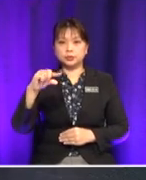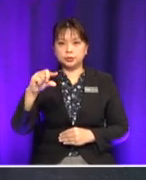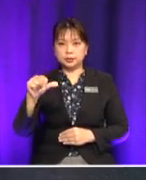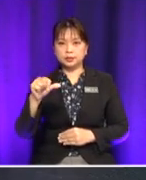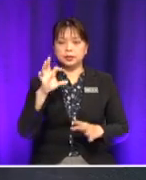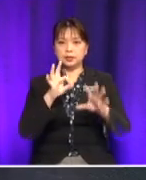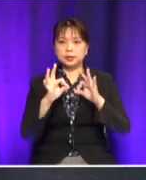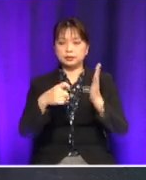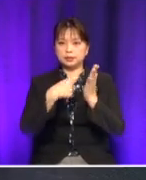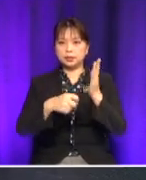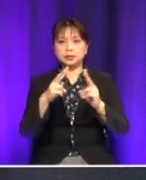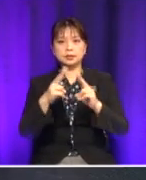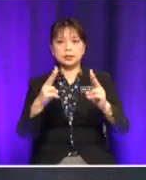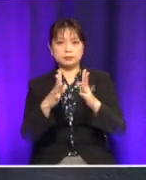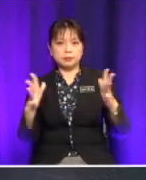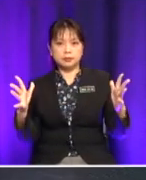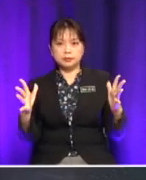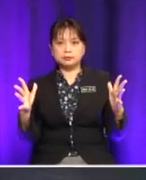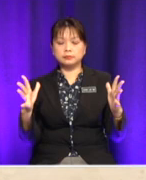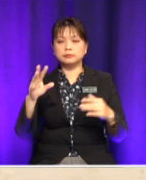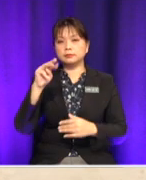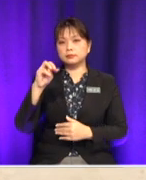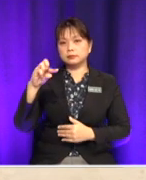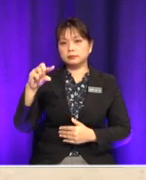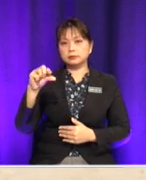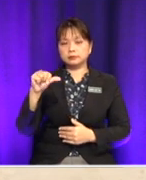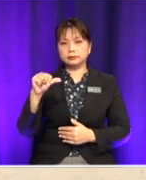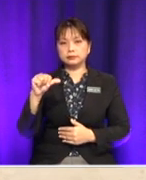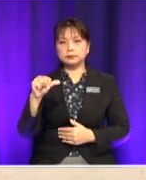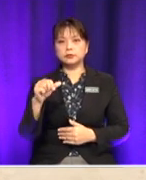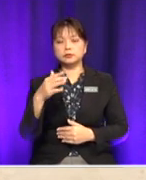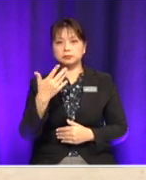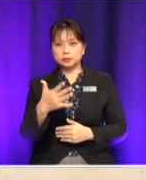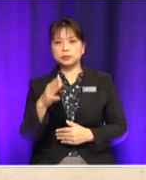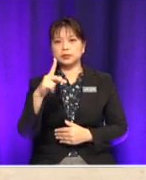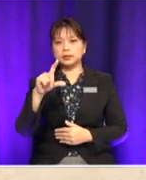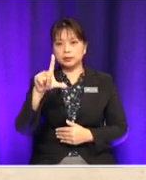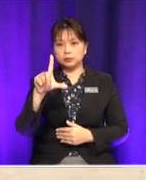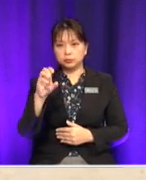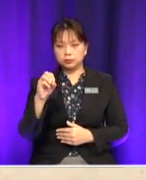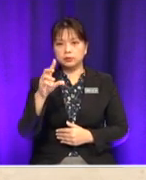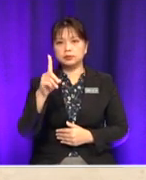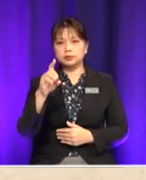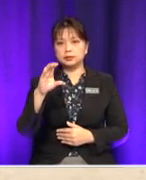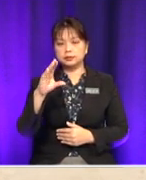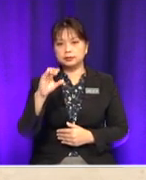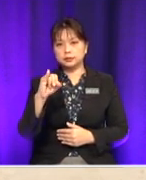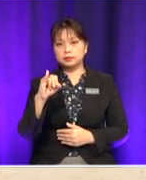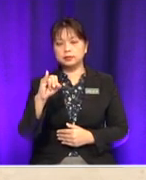yang sangat besar guna giga Mega kilo Desi senti